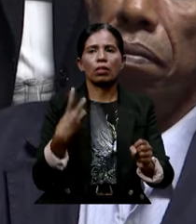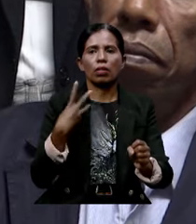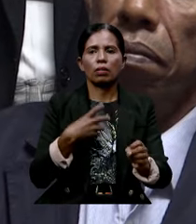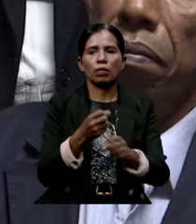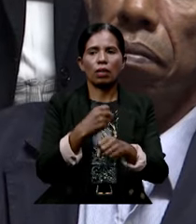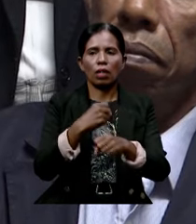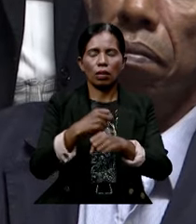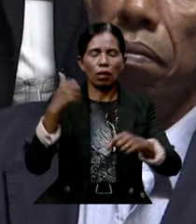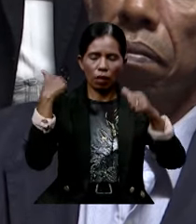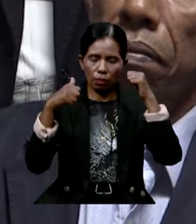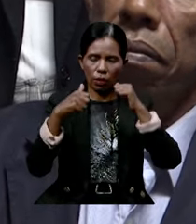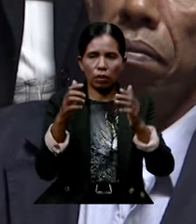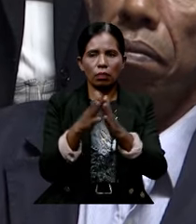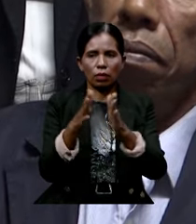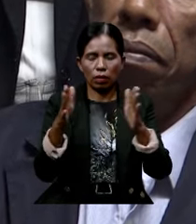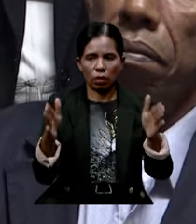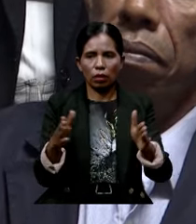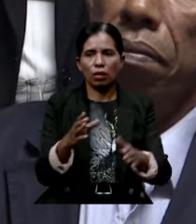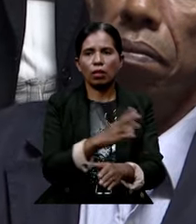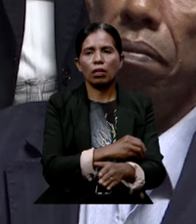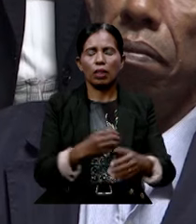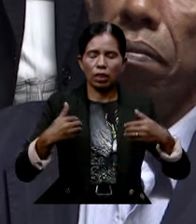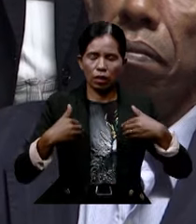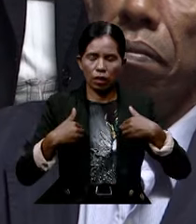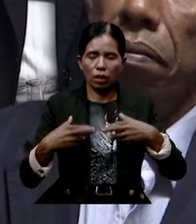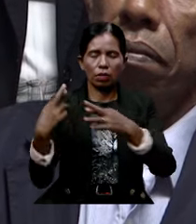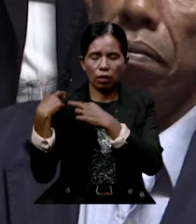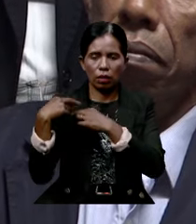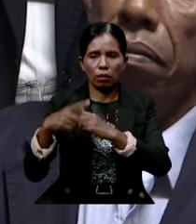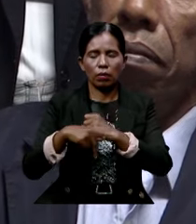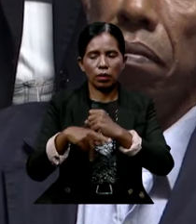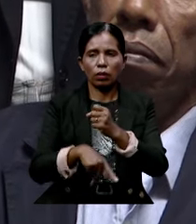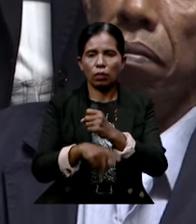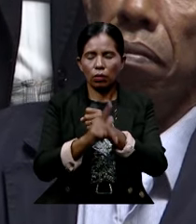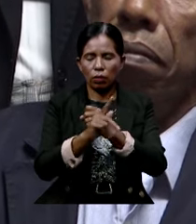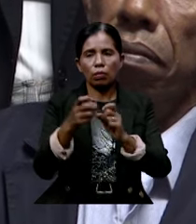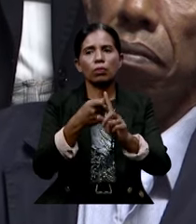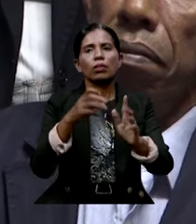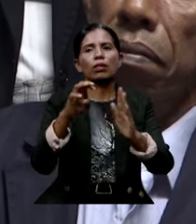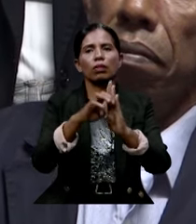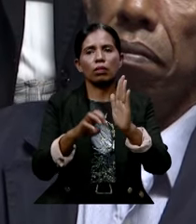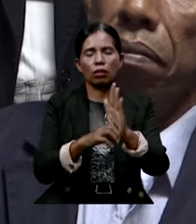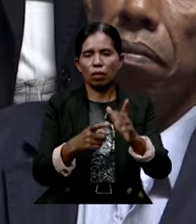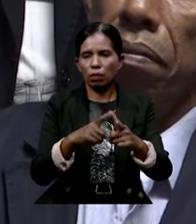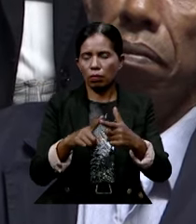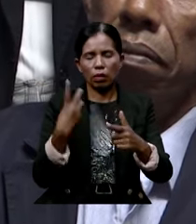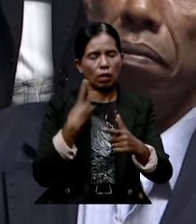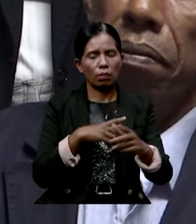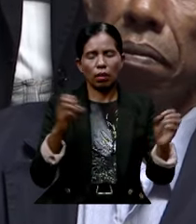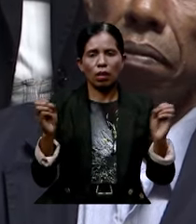kampanya konsilitasaun ne dever suspender partido kuntu ninian ngone struktura depois ile nemos ai obrigatori